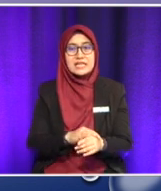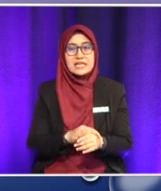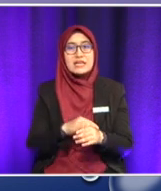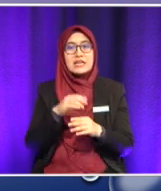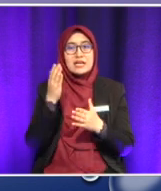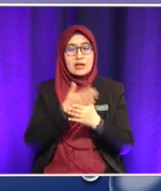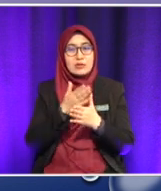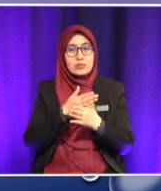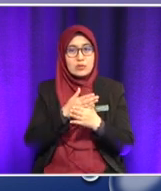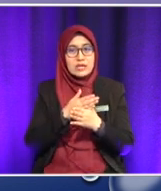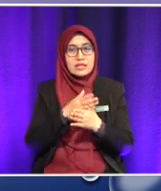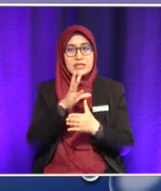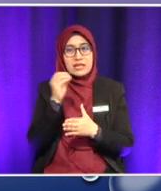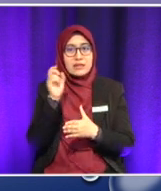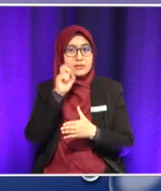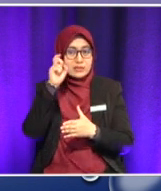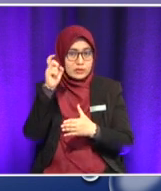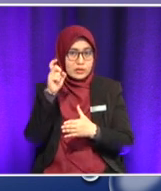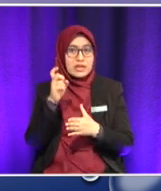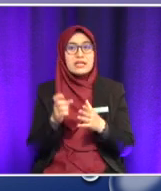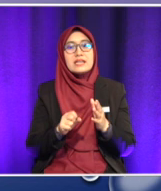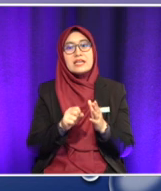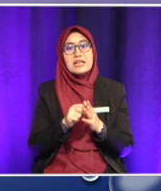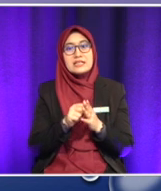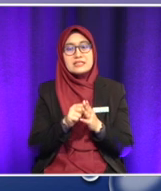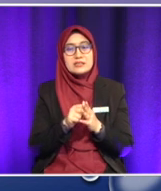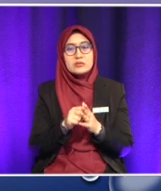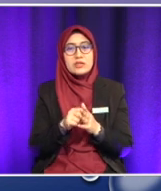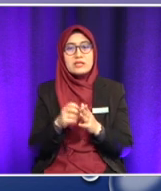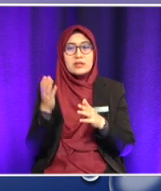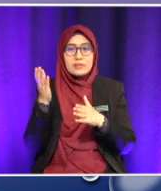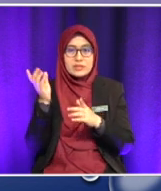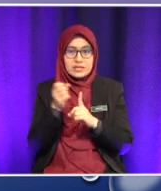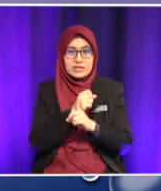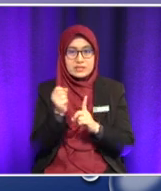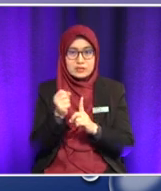tidak kepada gangguan seksual dan pendarahan seksual dan yang keempat